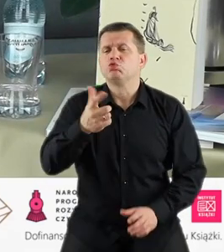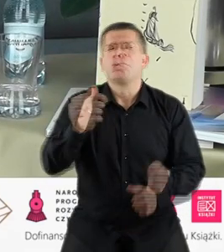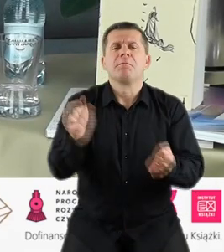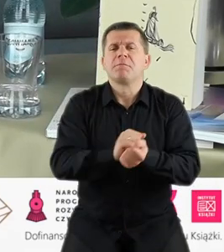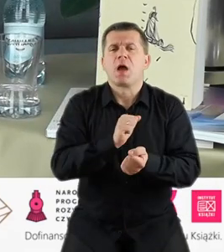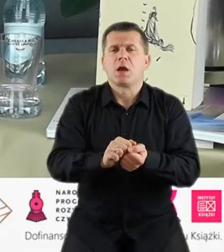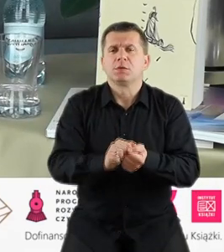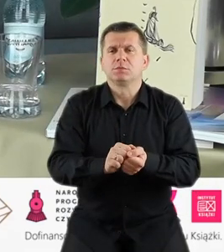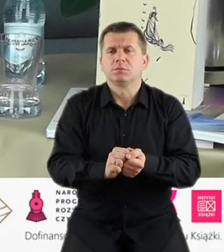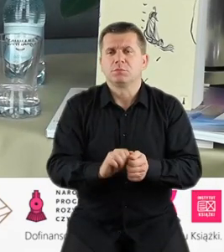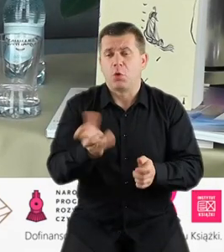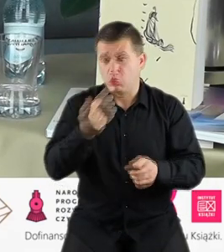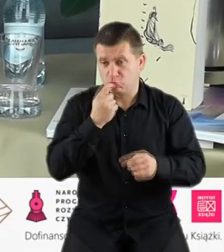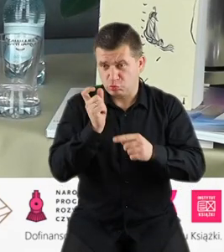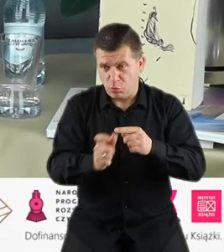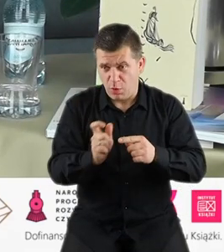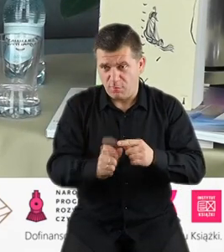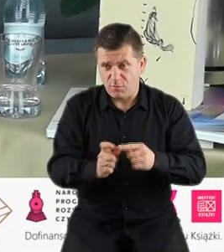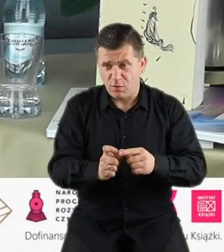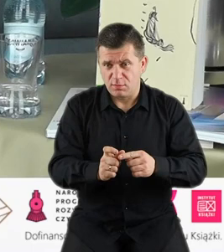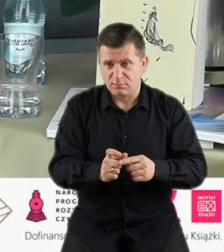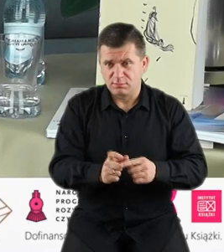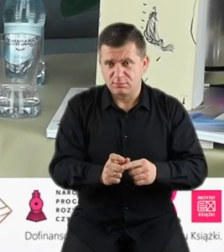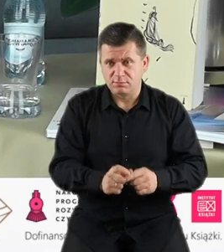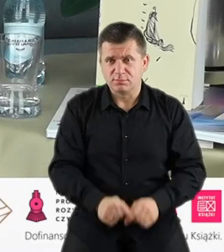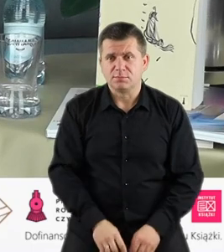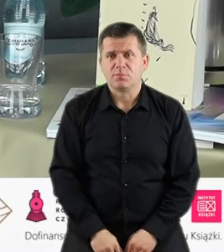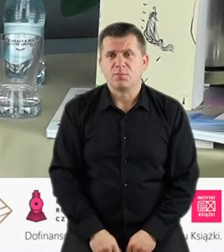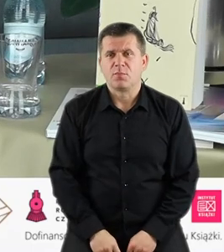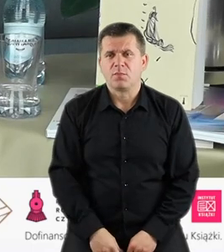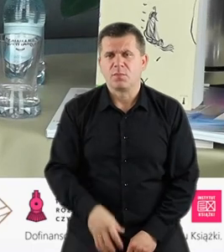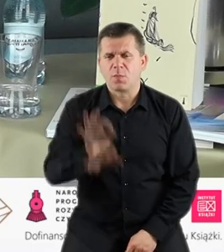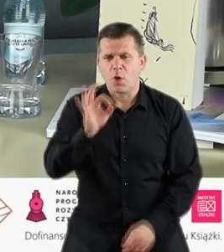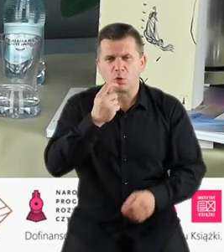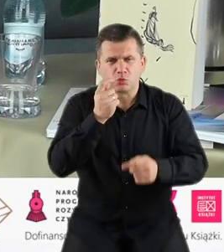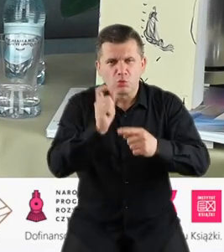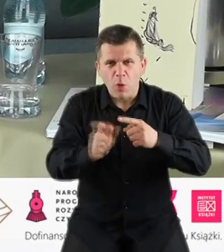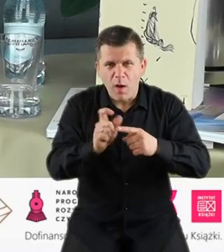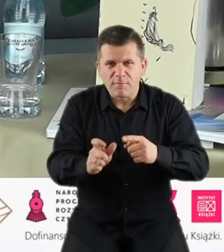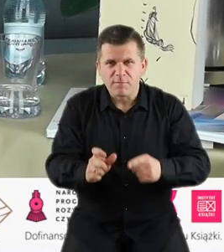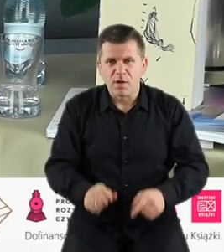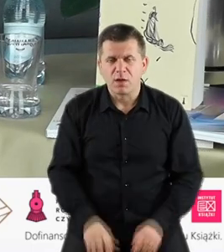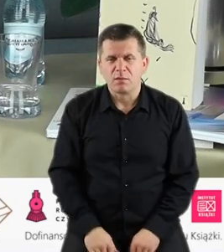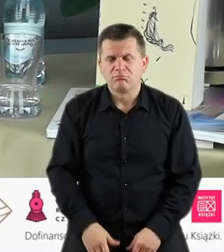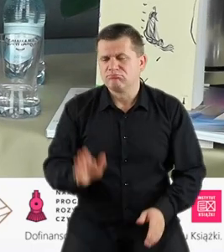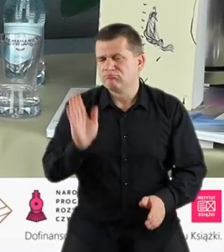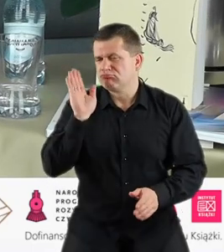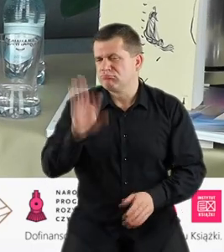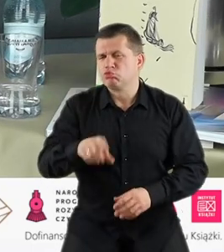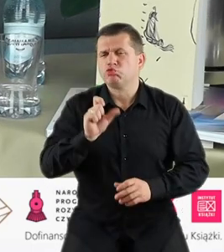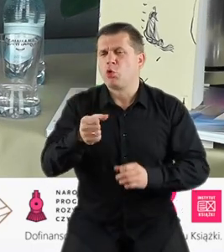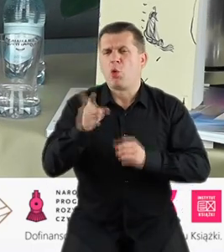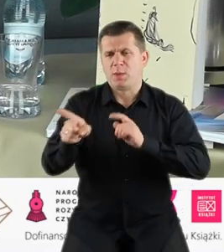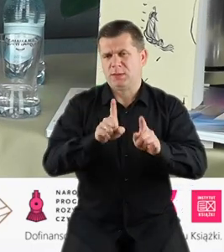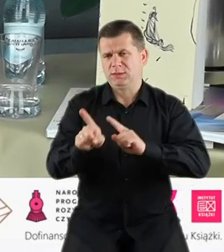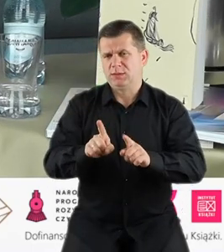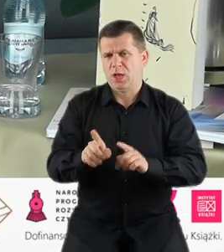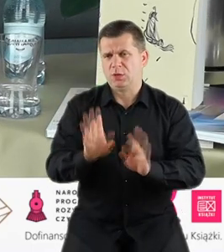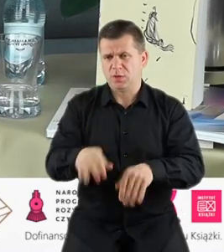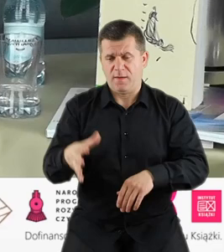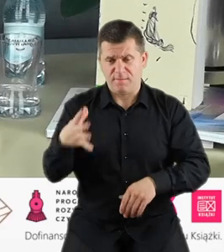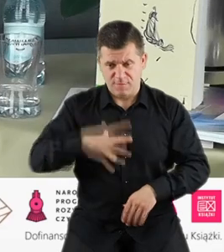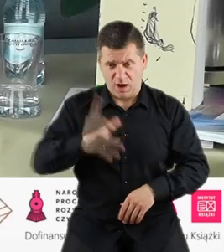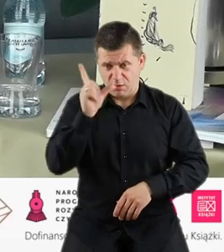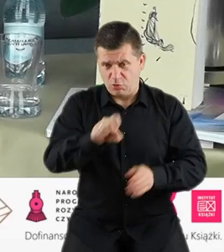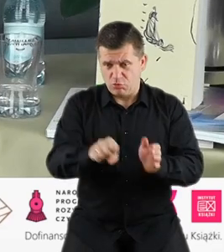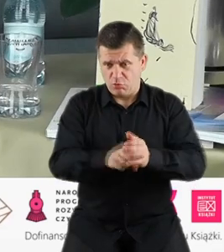walczy? Słowa? Ej, słowa? Cóż one znaczą? Cóż one znaczą? Czy warto